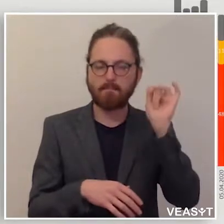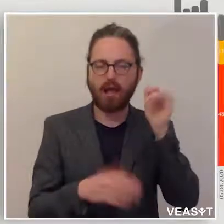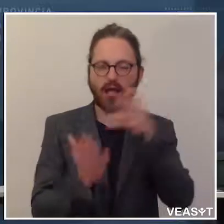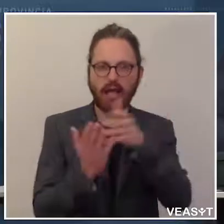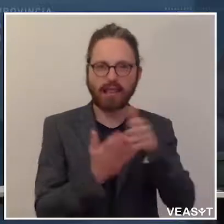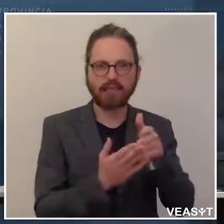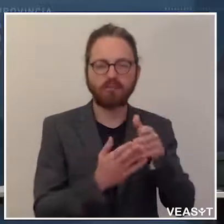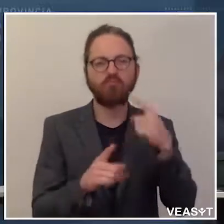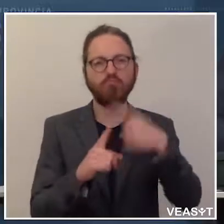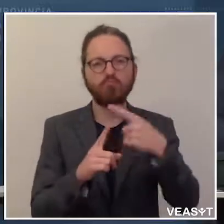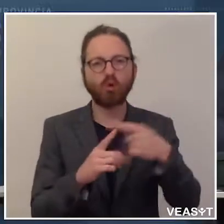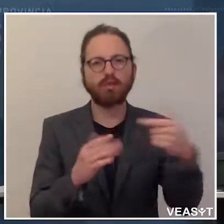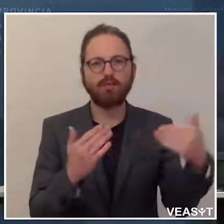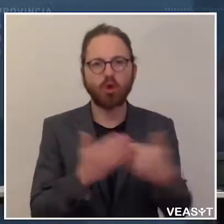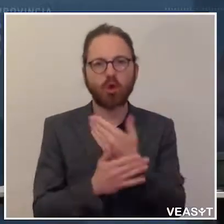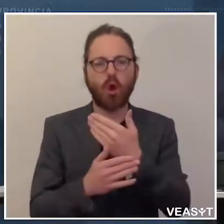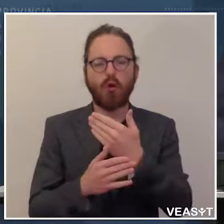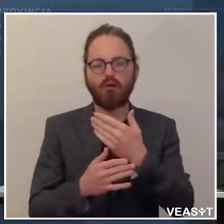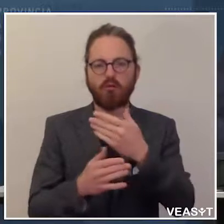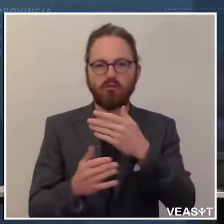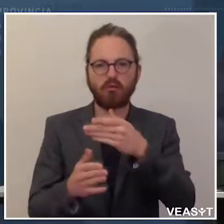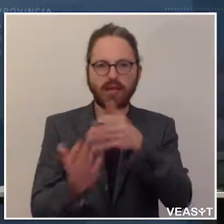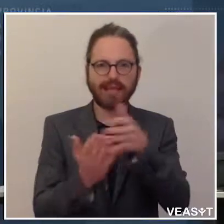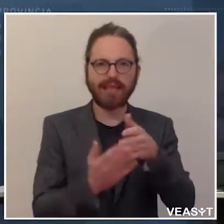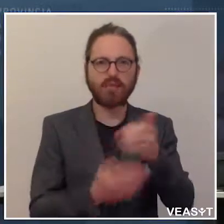positivi che testano è passione